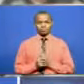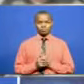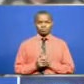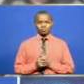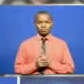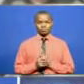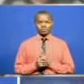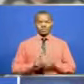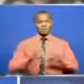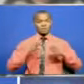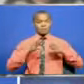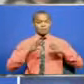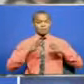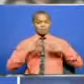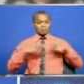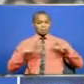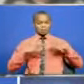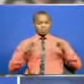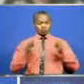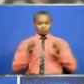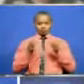Nasema wale ambao wanaweza kupata